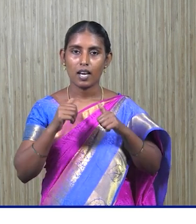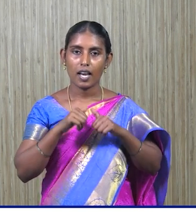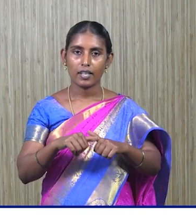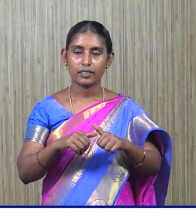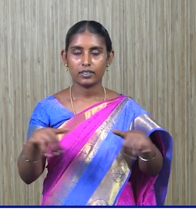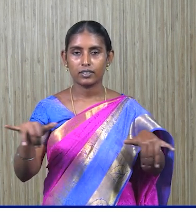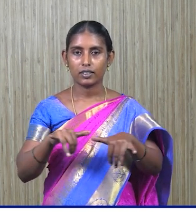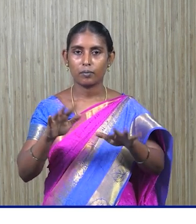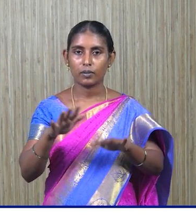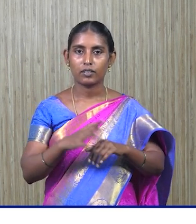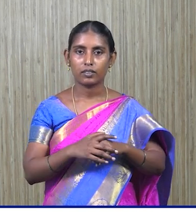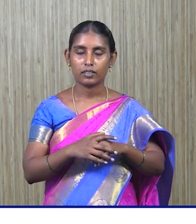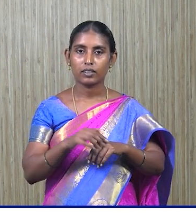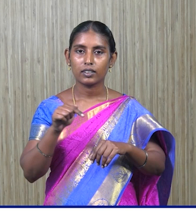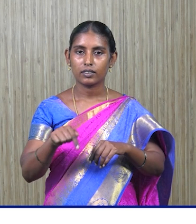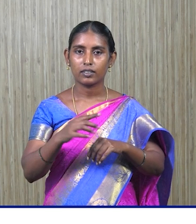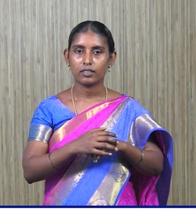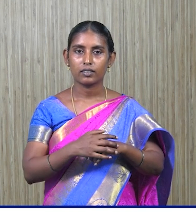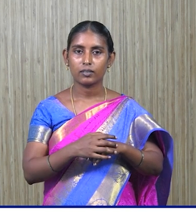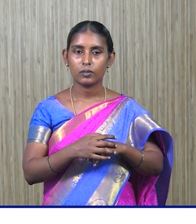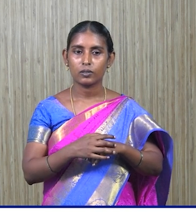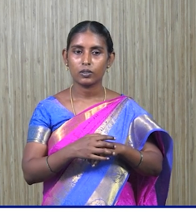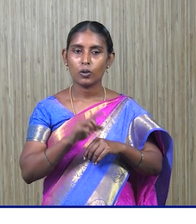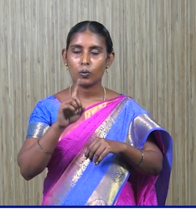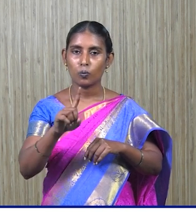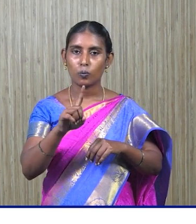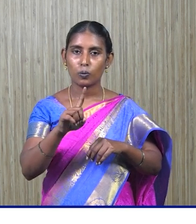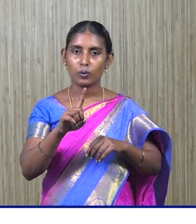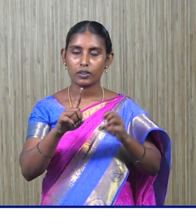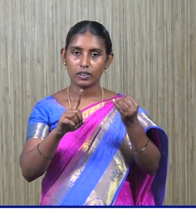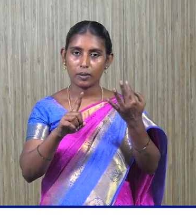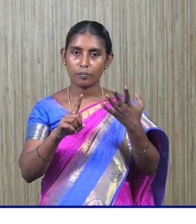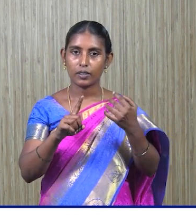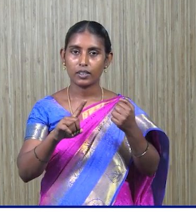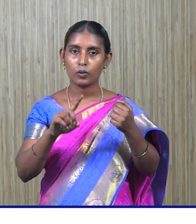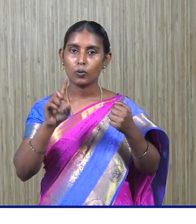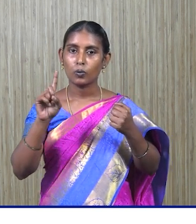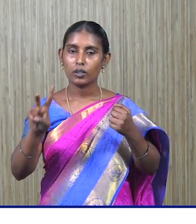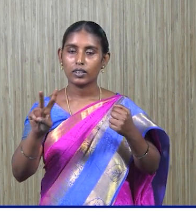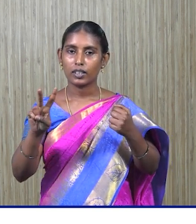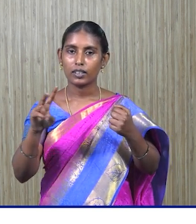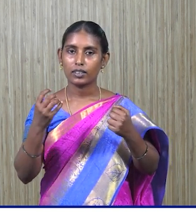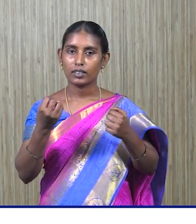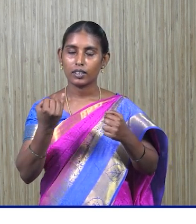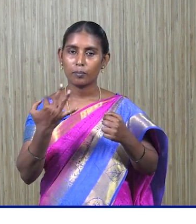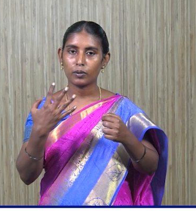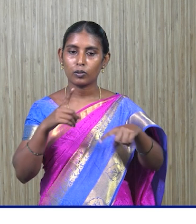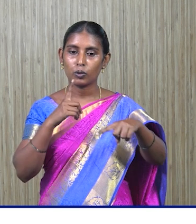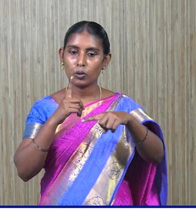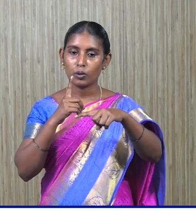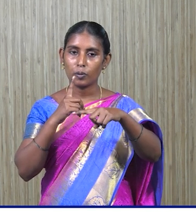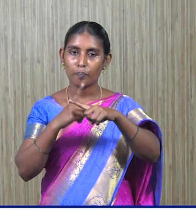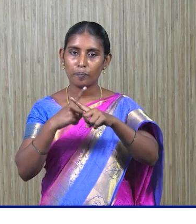மதிப்பு சமமாகத்தான் இருக்கும். இதைத்தான் நம்ம என்ன சொல்கிறோன்னா, ஒரு எண்ணை இரண்டு எண்களின் கூடுதலோடு பெருக்கி கிடைக்கும் பெருக்குத்தொகையை